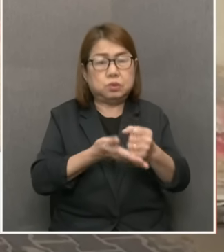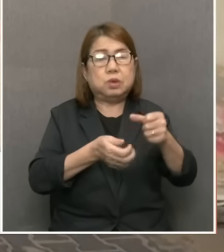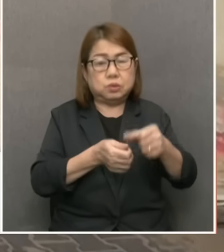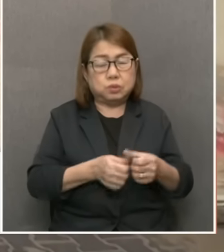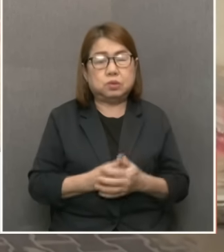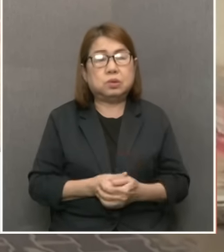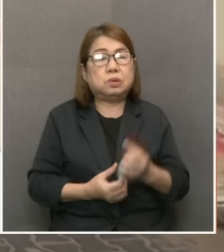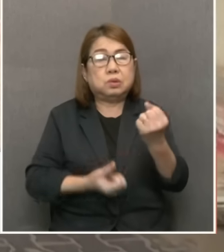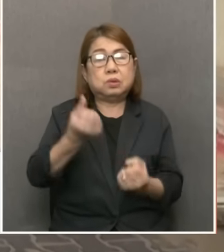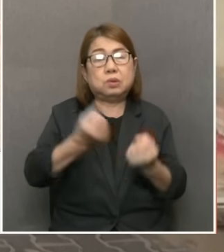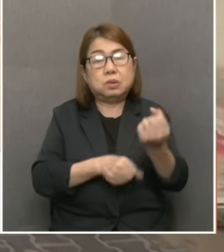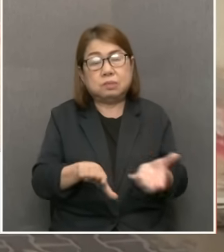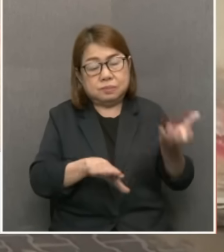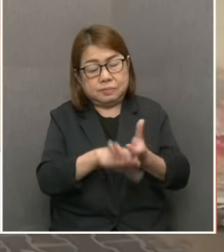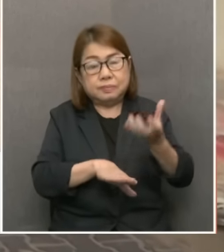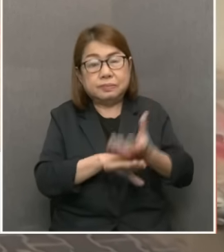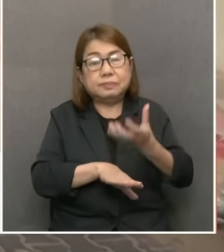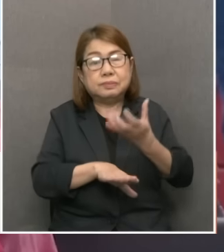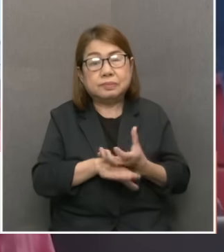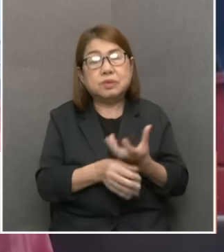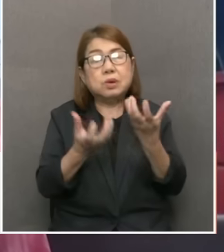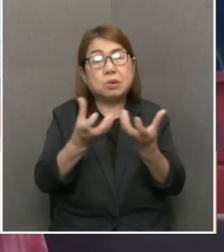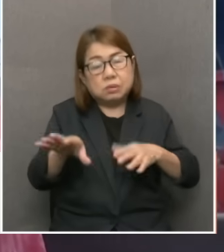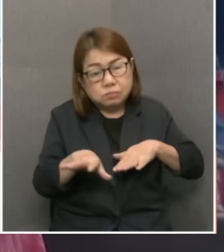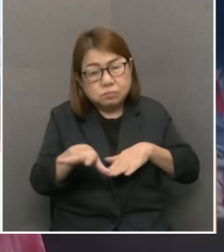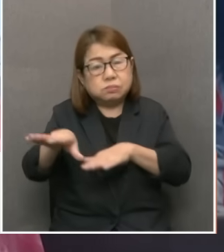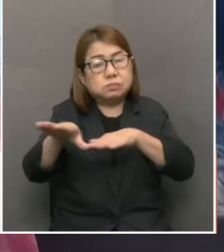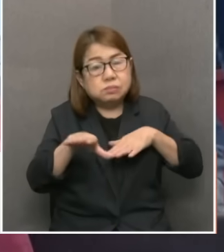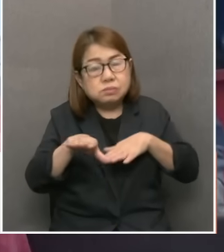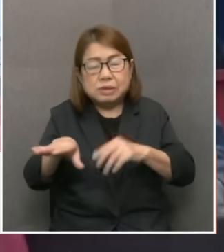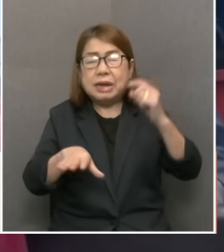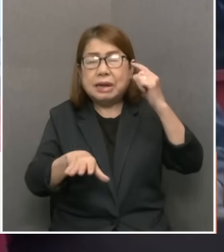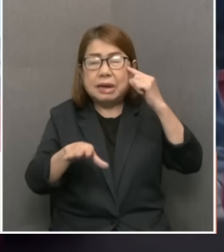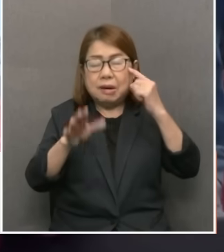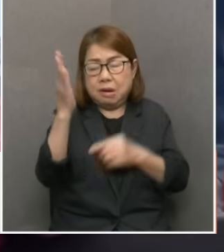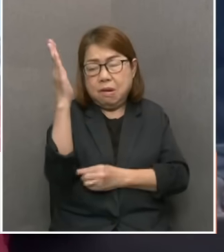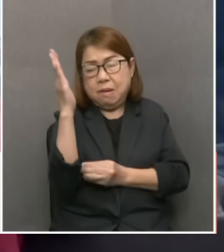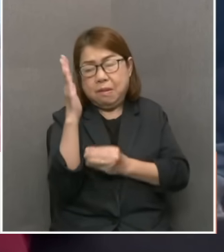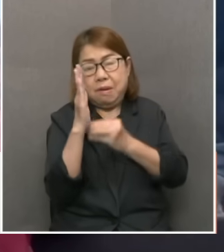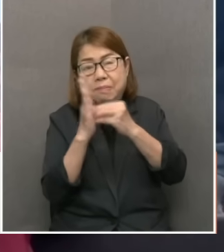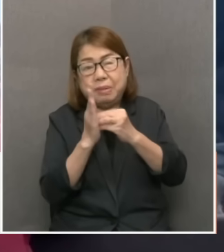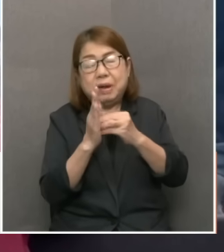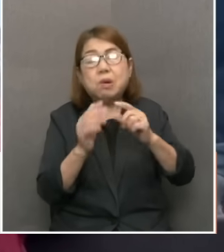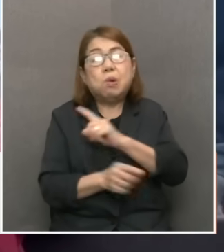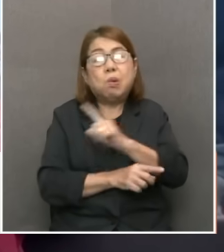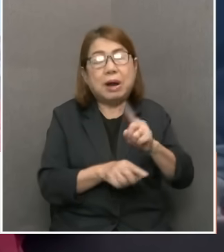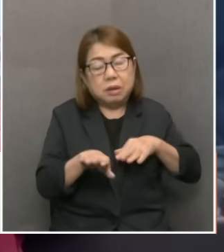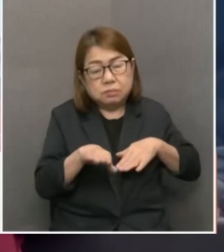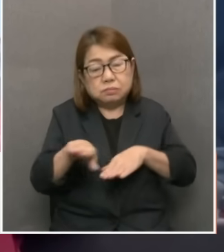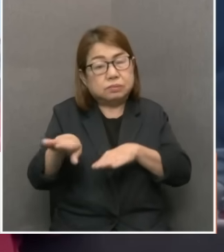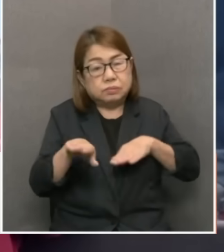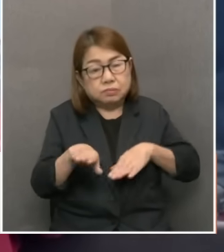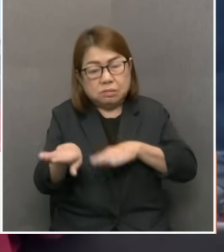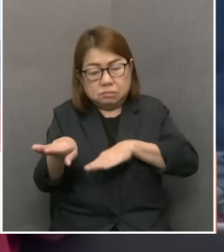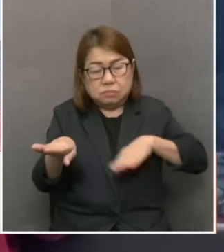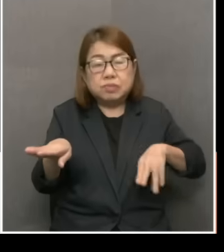ถบรรทุกความช่วยเหลือที่คาดว่าจะได้รับอนุญาตให้เข้าสู่กาซาได้วันละ200คันในช่วงหยุดยิง